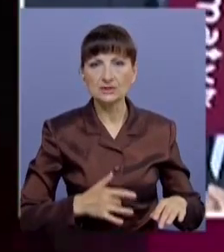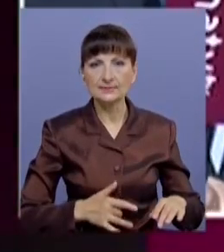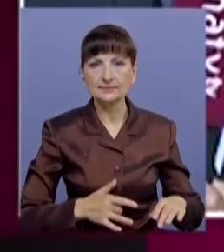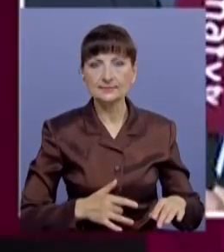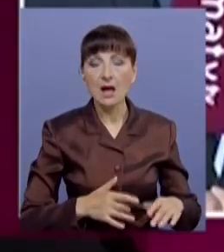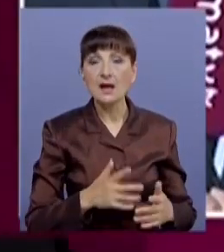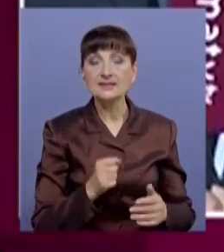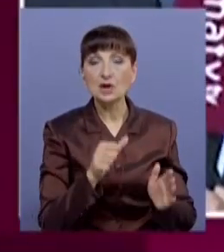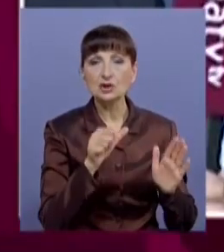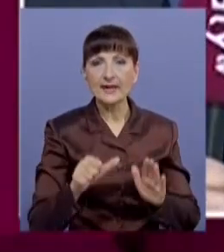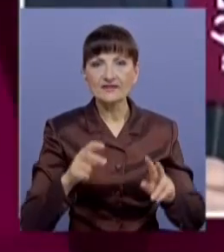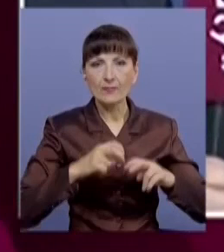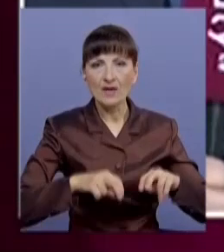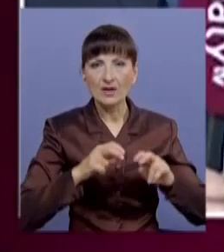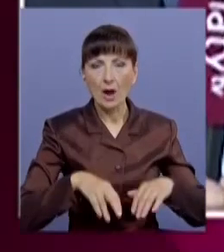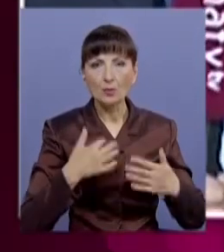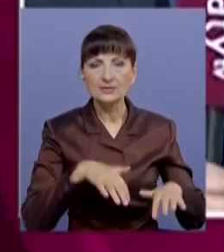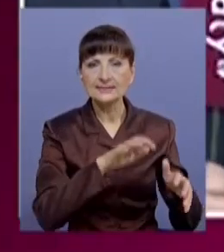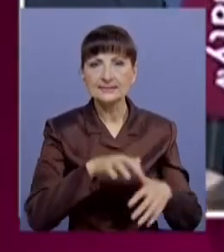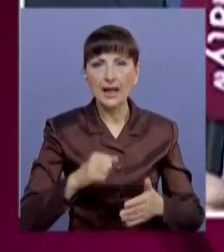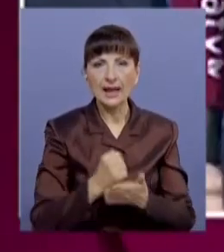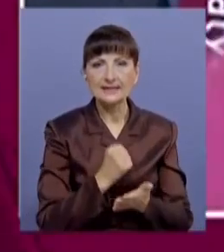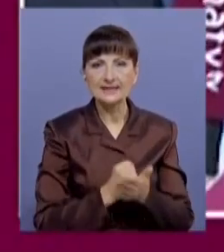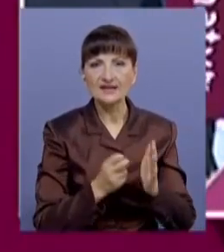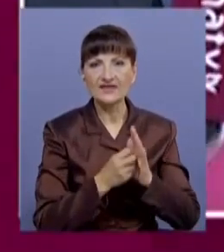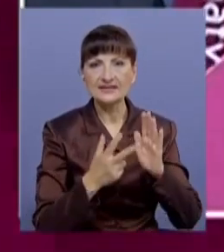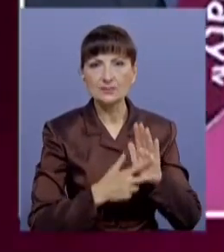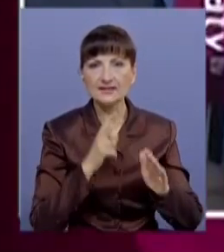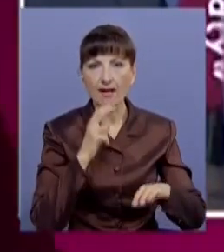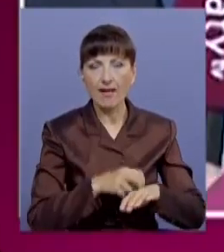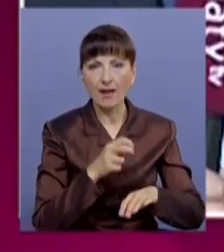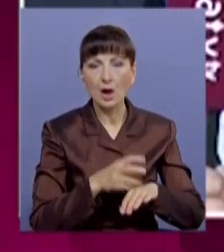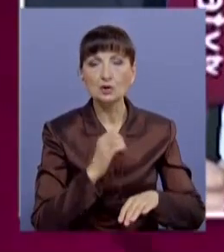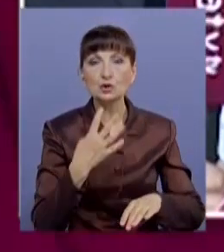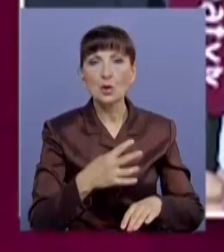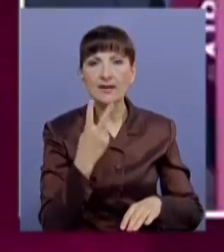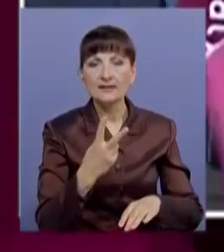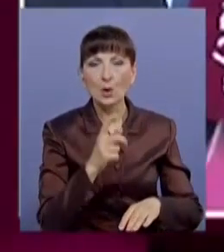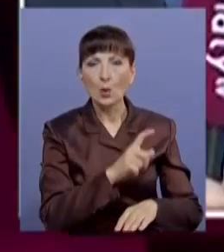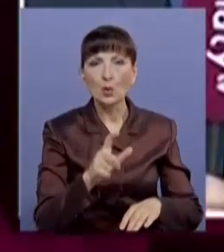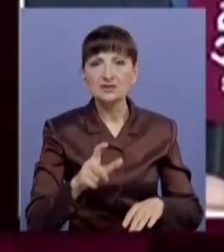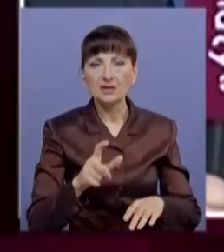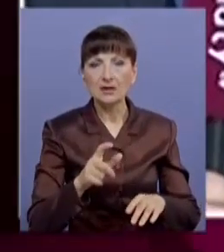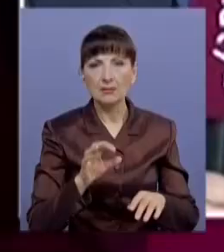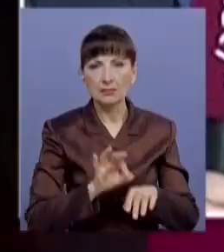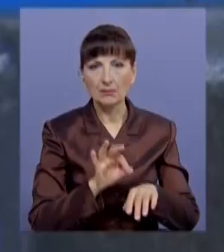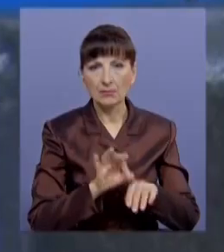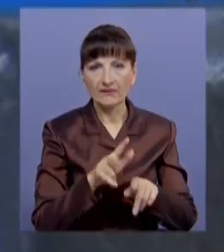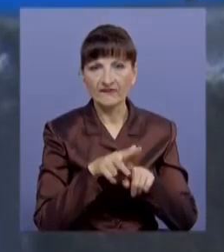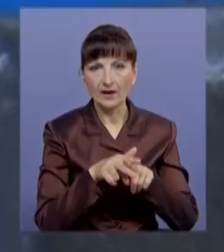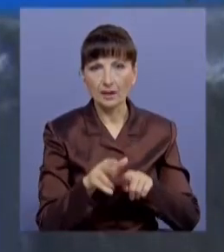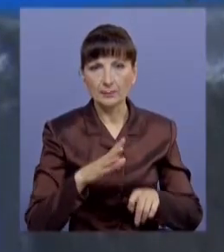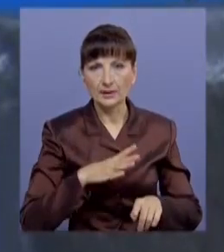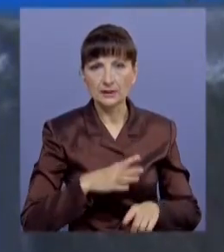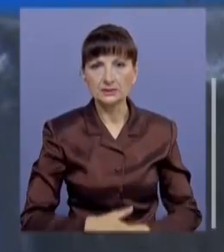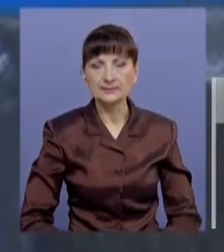за полгода проверяющие отозвали лицензию 18 лекарств еще 43 вызвали у людей побочные действия уже